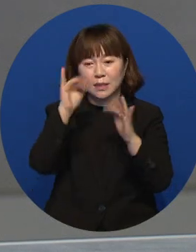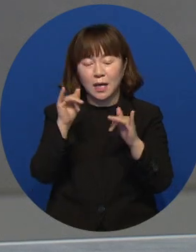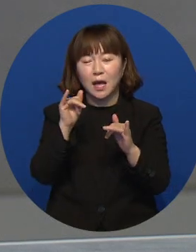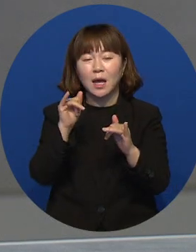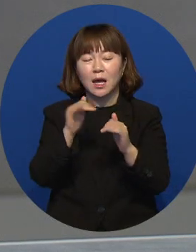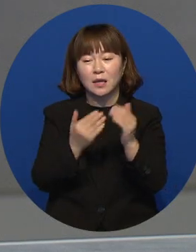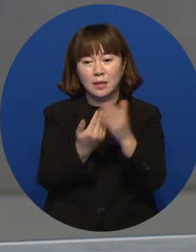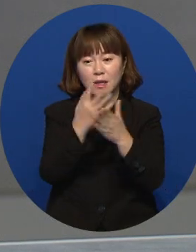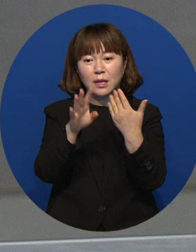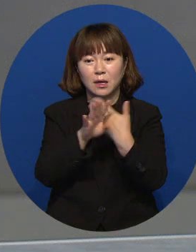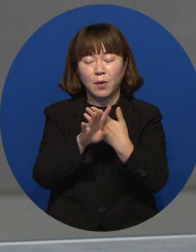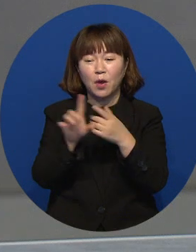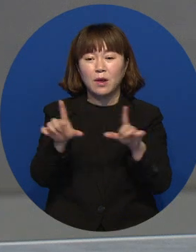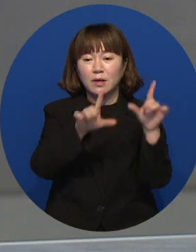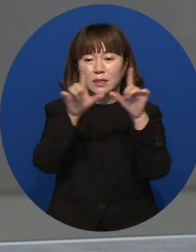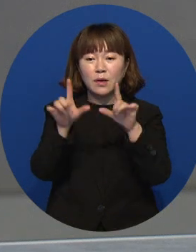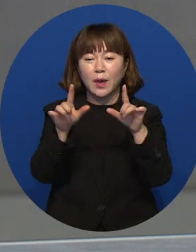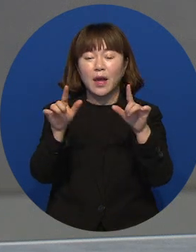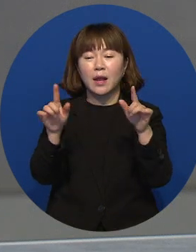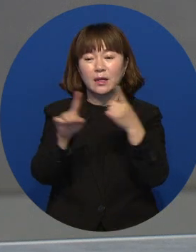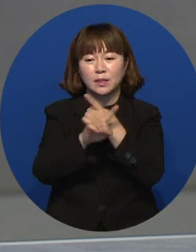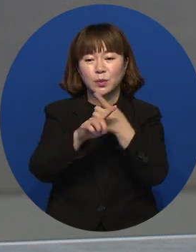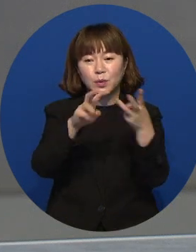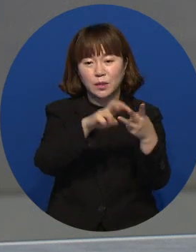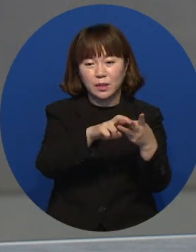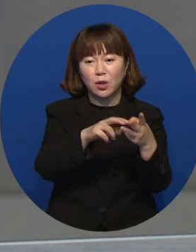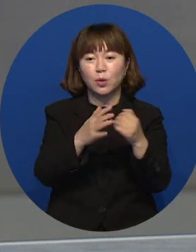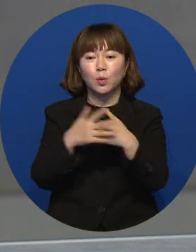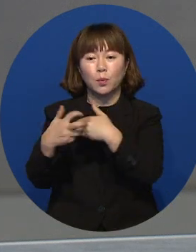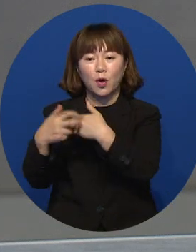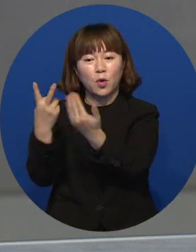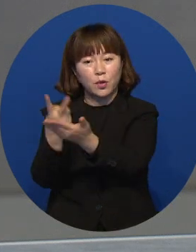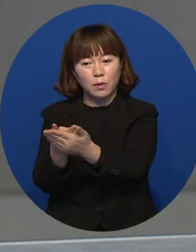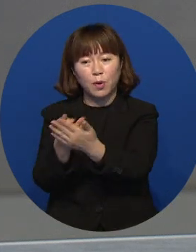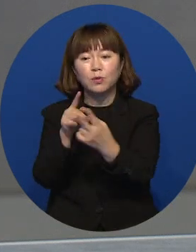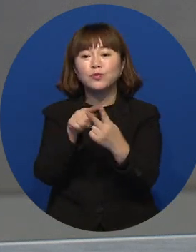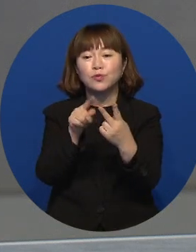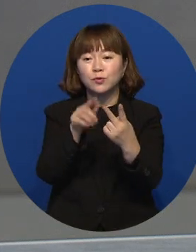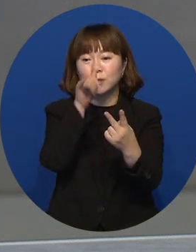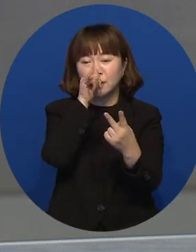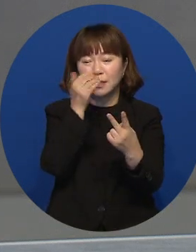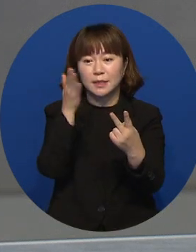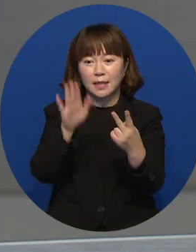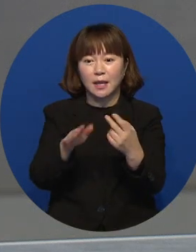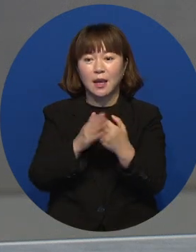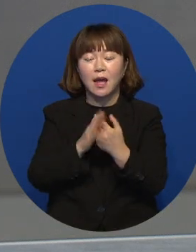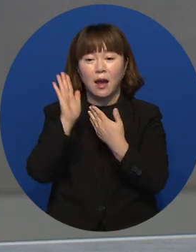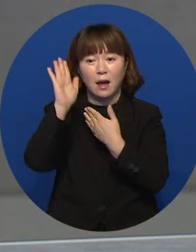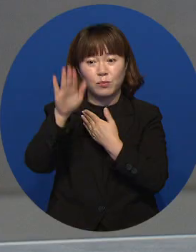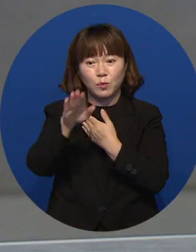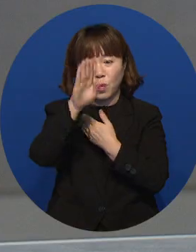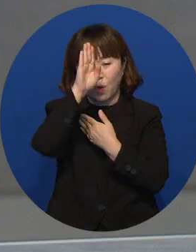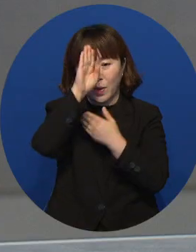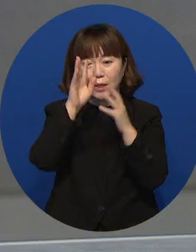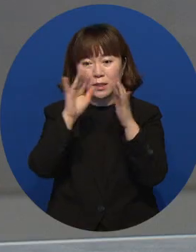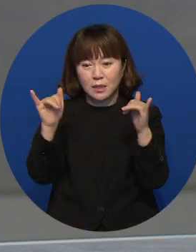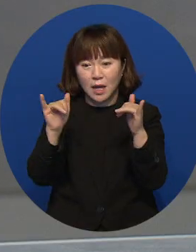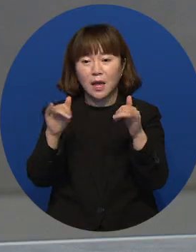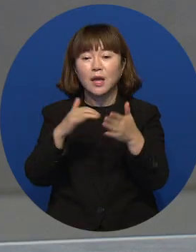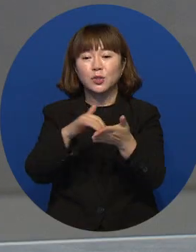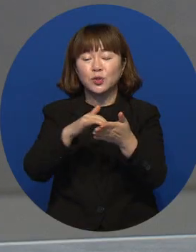아니면 이제 병원에 입원해서 치료를 받았는데요 앞으로는 이제 그 환자 수가 늘어날 것을 대비해